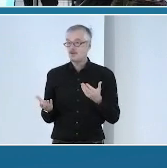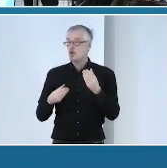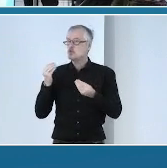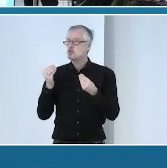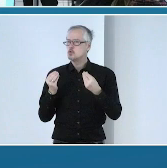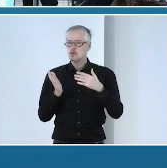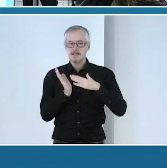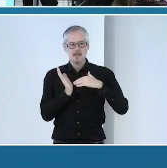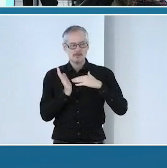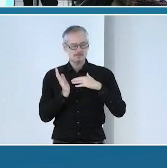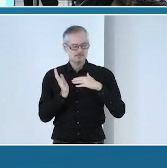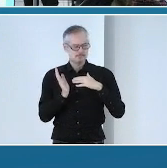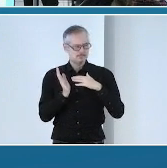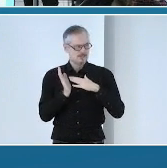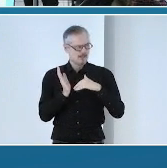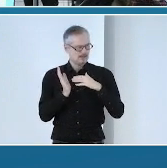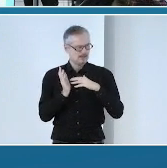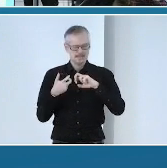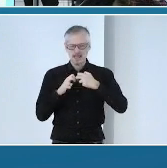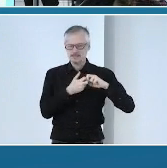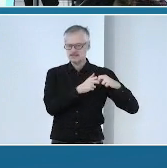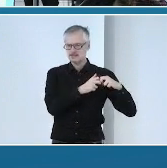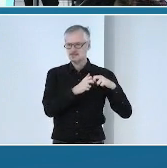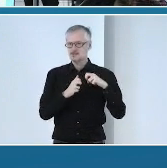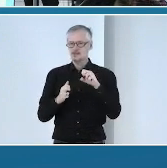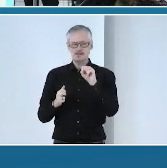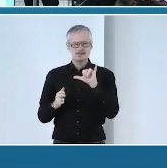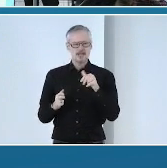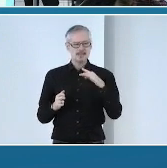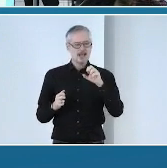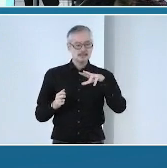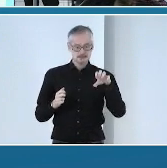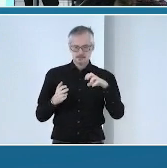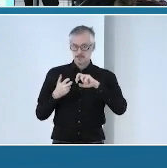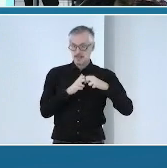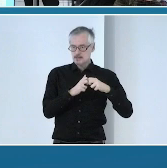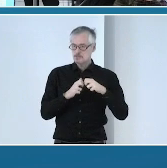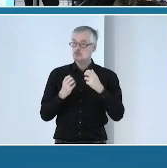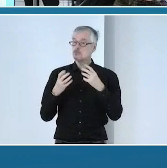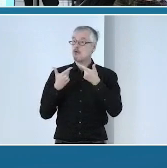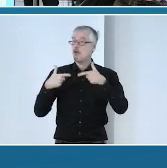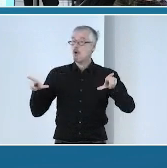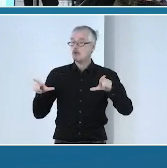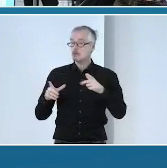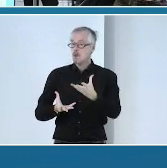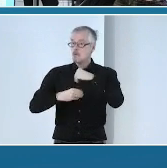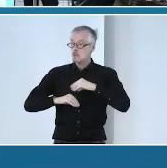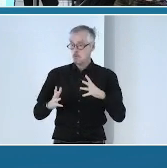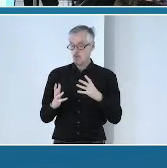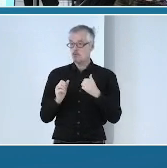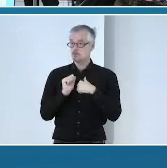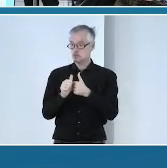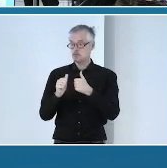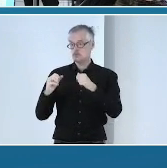l'apprentissage de la syntaxe d'une langue est en grande partie, se fait en grande partie spatialement,